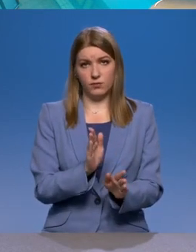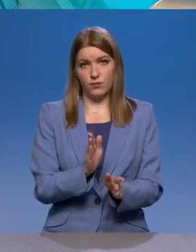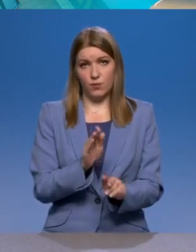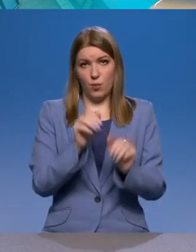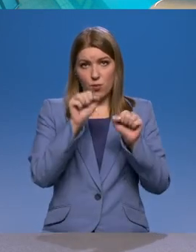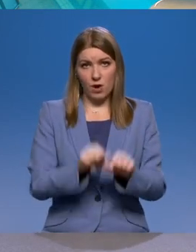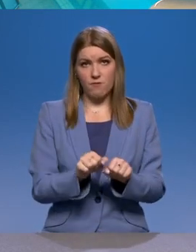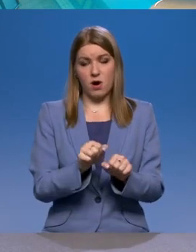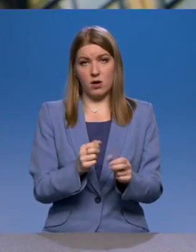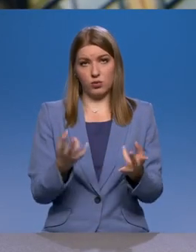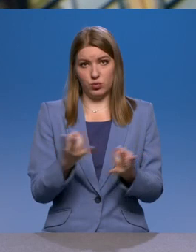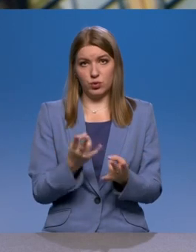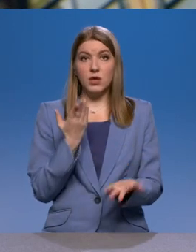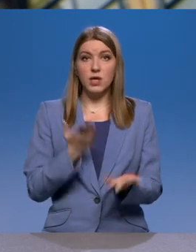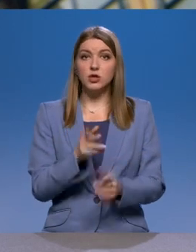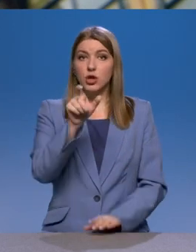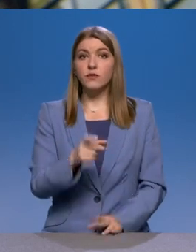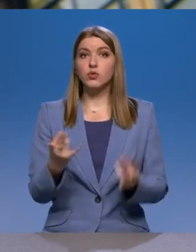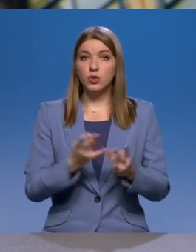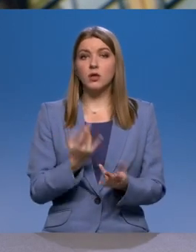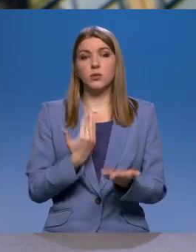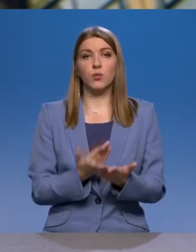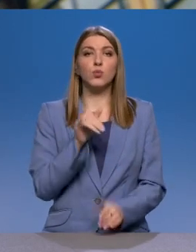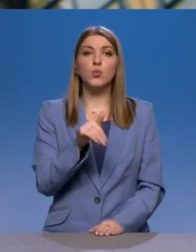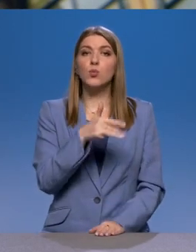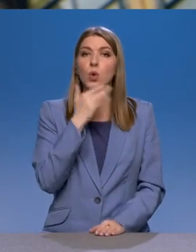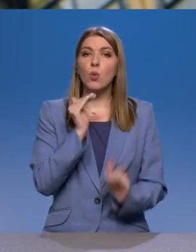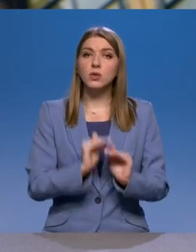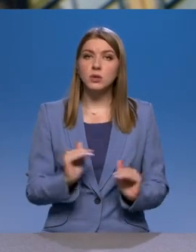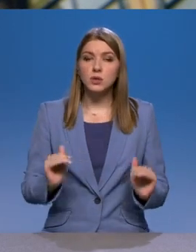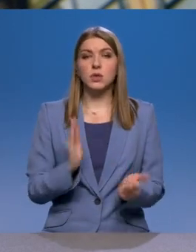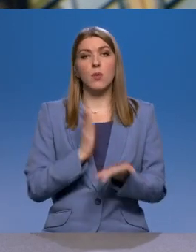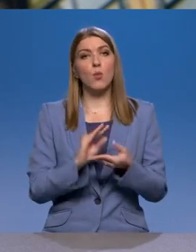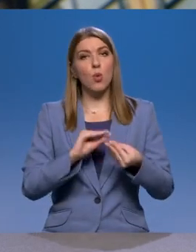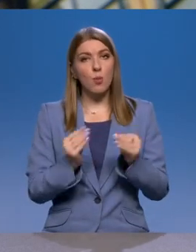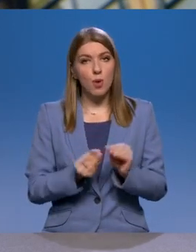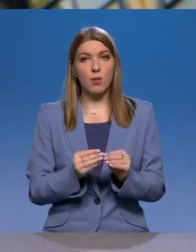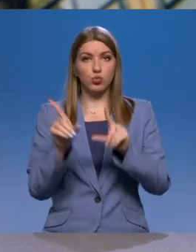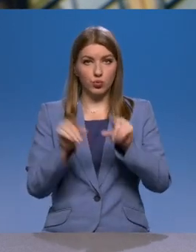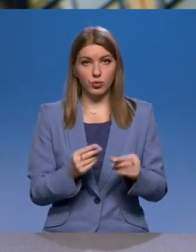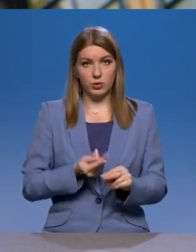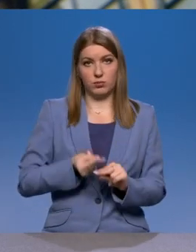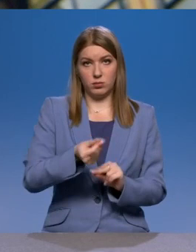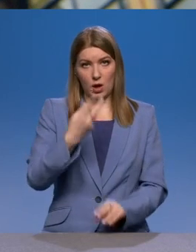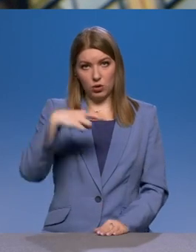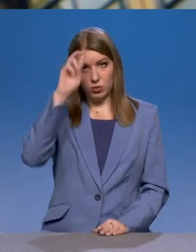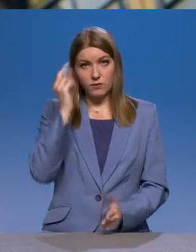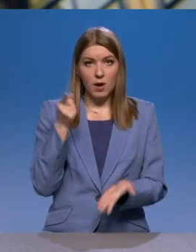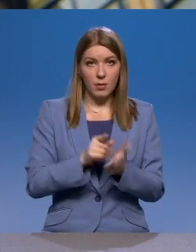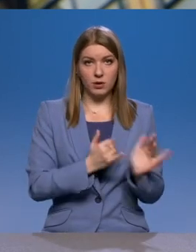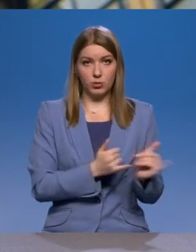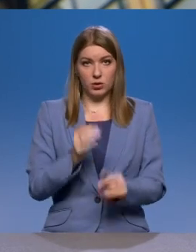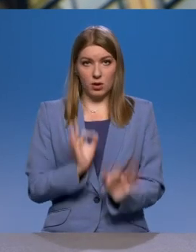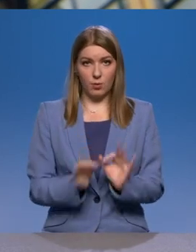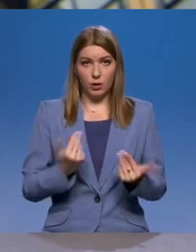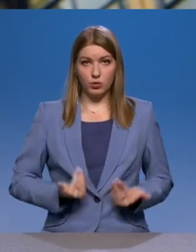Если ты нуждаешься в этом, если у тебя много детей, если у тебя есть проблемы, то должен получать эти субсидии, государство обязано обеспечить нормальную жизнь каждому